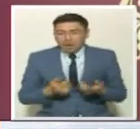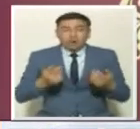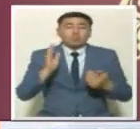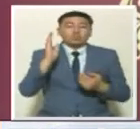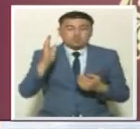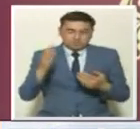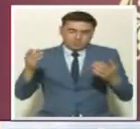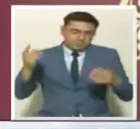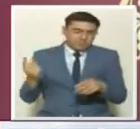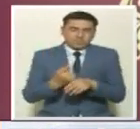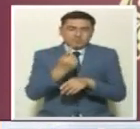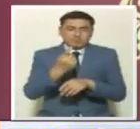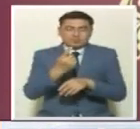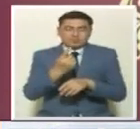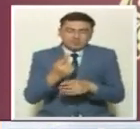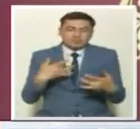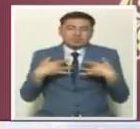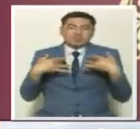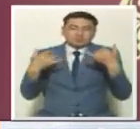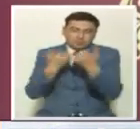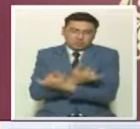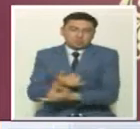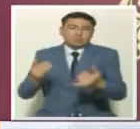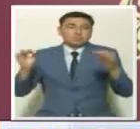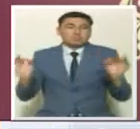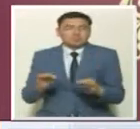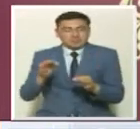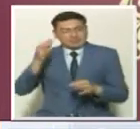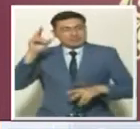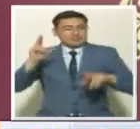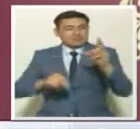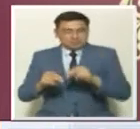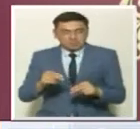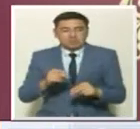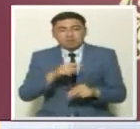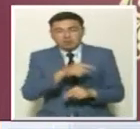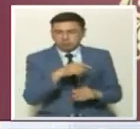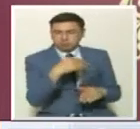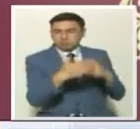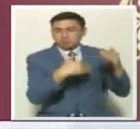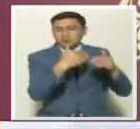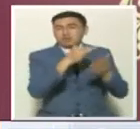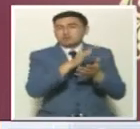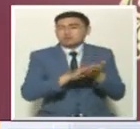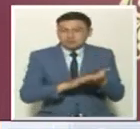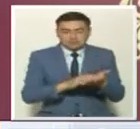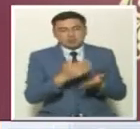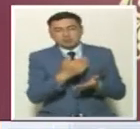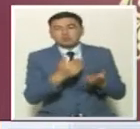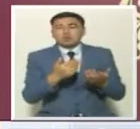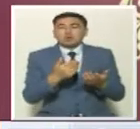біздің маңғыстаулықтардан, осы біздің қазақстандықтардың ойынан шығады деп. Болашақта да бұлар енді репертуарын